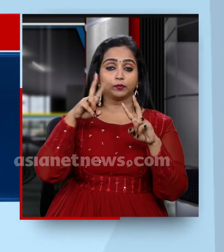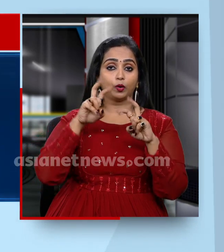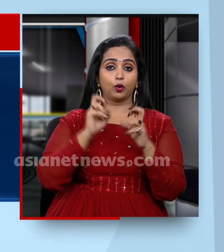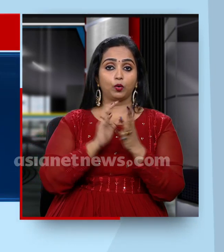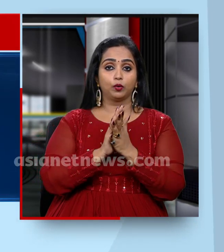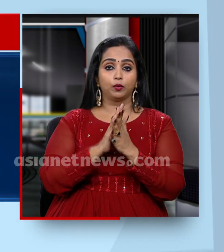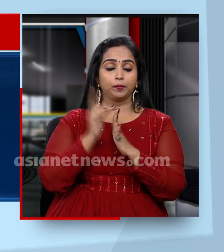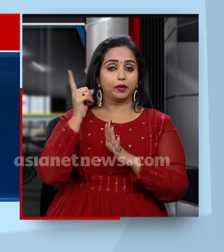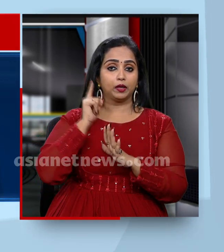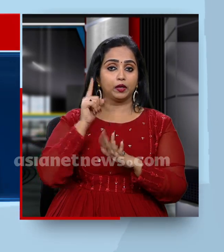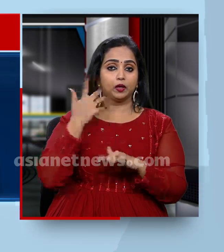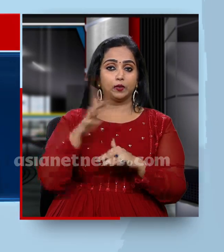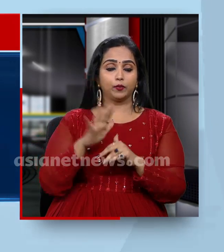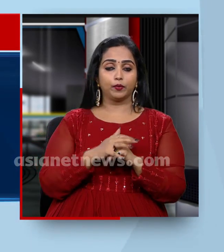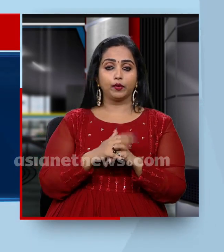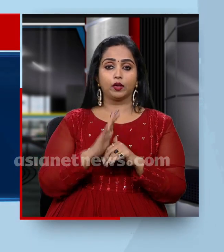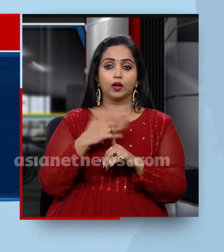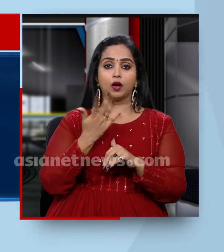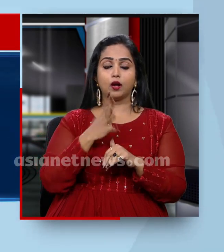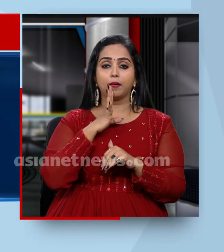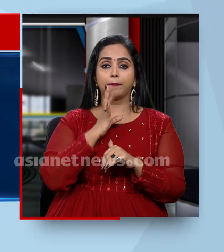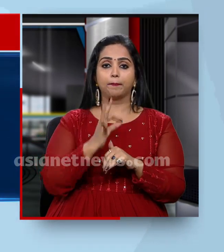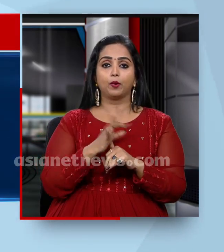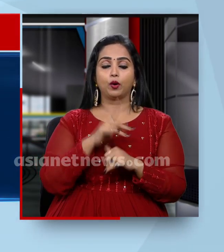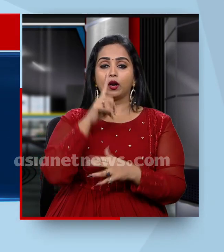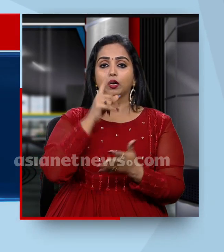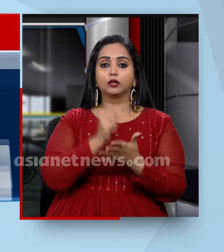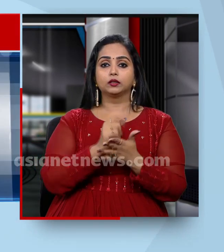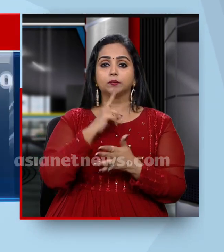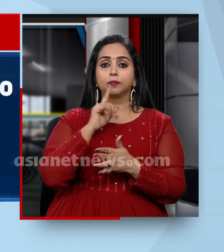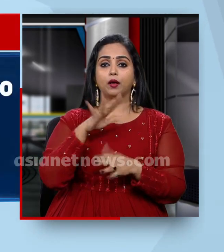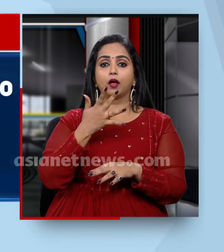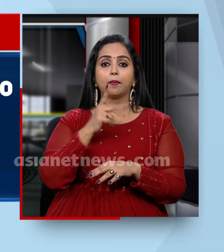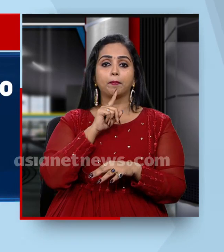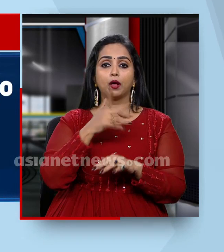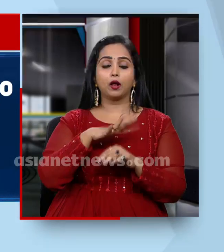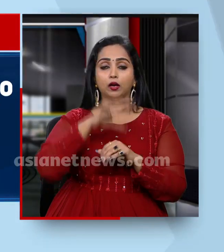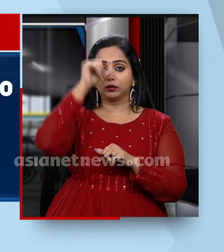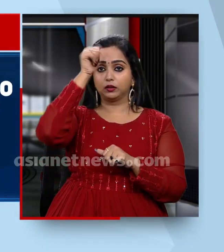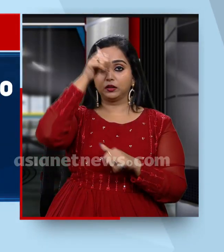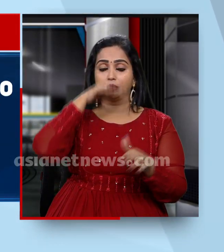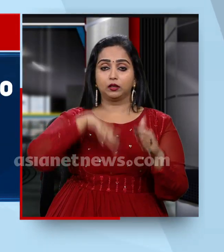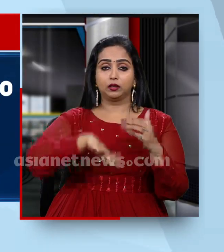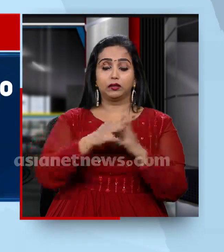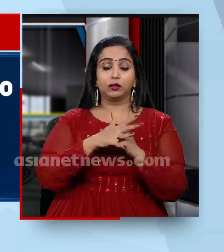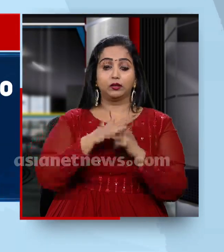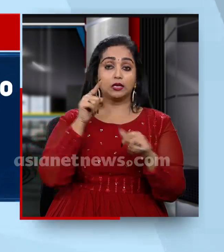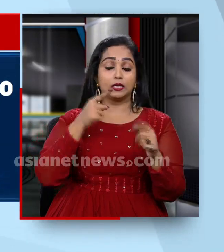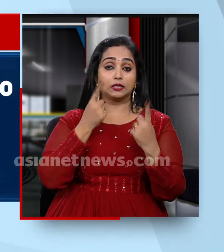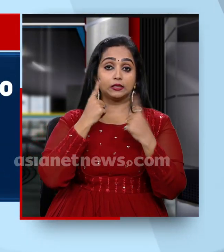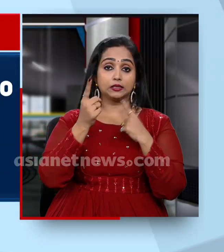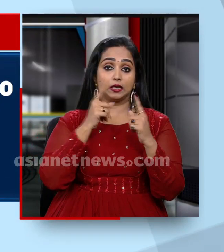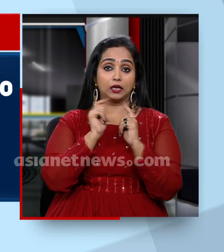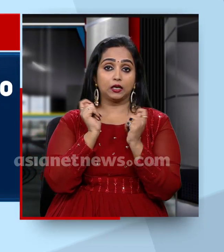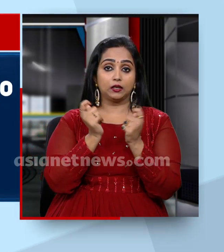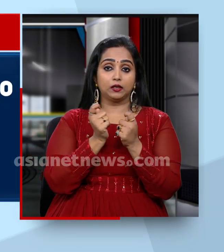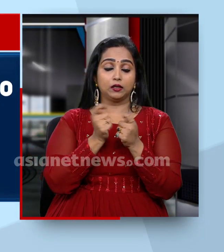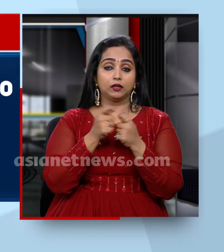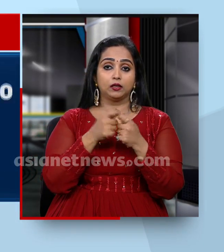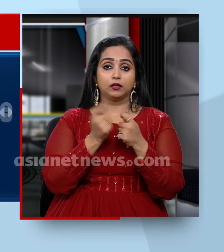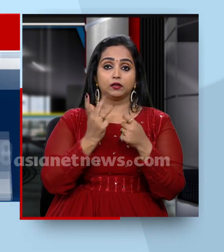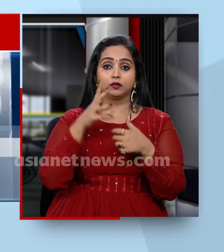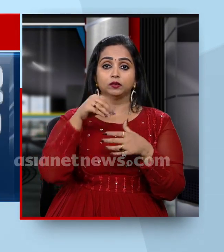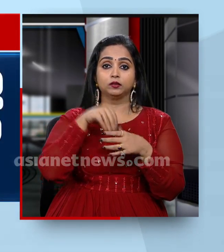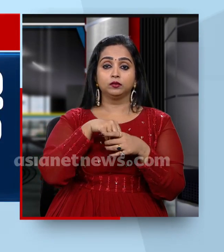വാദം കേട്ടിരുന്നു. അതിനുശേഷം സുപ്രധാനമായ വിധിയും നൽകിയിരുന്നു. അതിൽ ചൂണ്ടിക്കാട്ടിയിരുന്നത് ഇന്ത്യയിൽ തെരഞ്ഞെടുപ്പ് കമ്മീഷണർമാരെ നിയമിക്കുന്നത് ഇതുവരെ